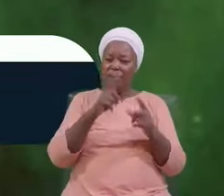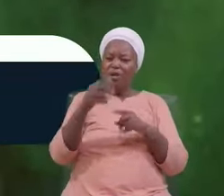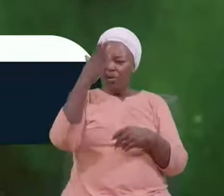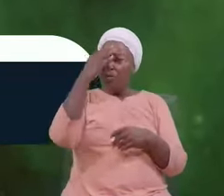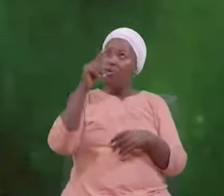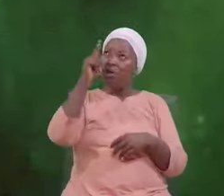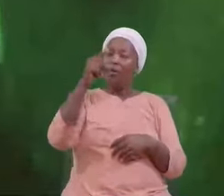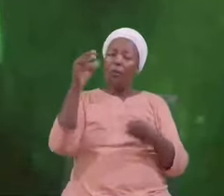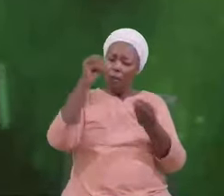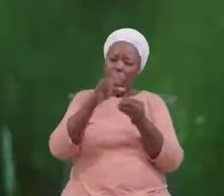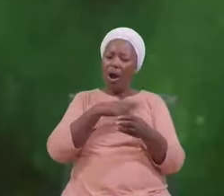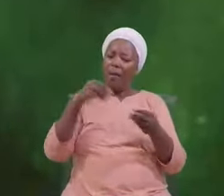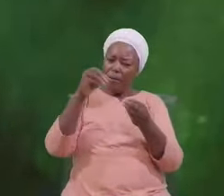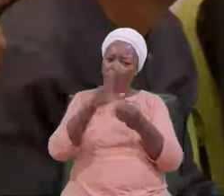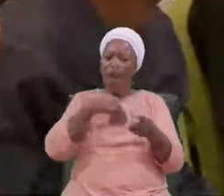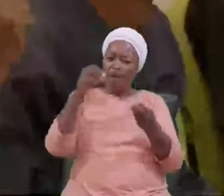de Jésus-Christ.